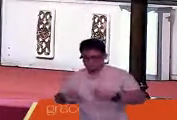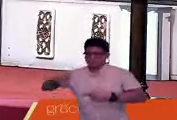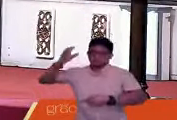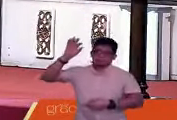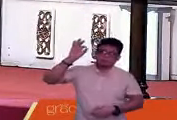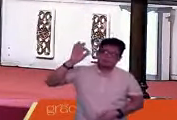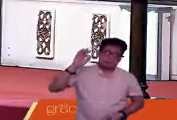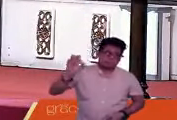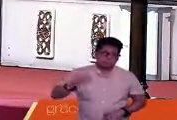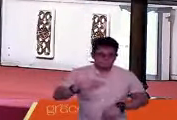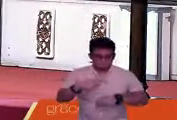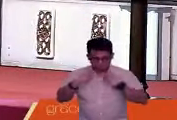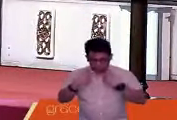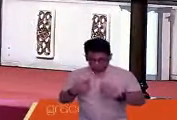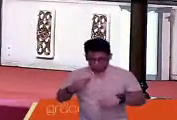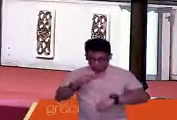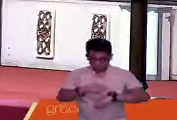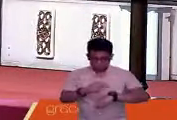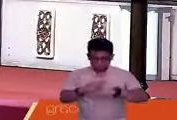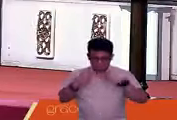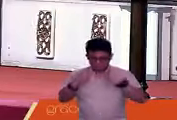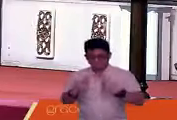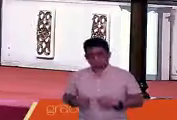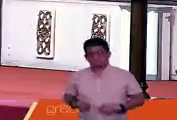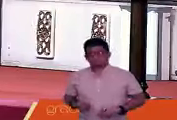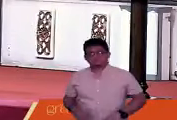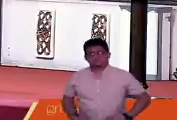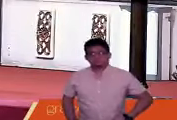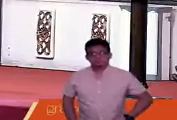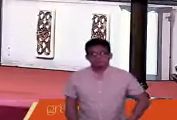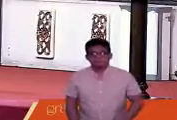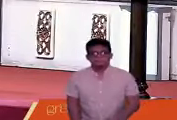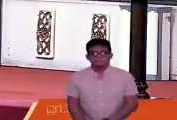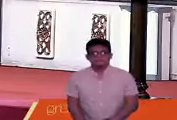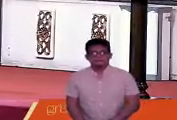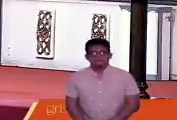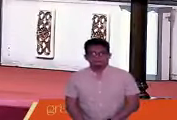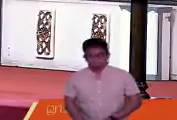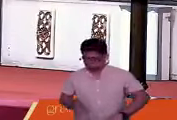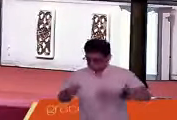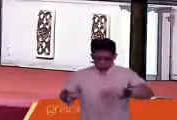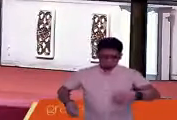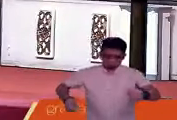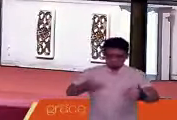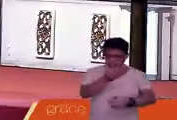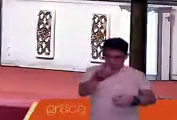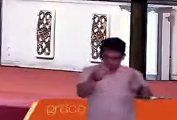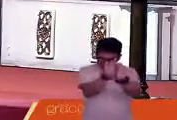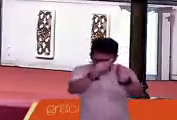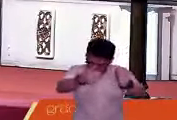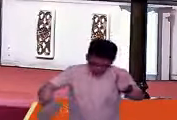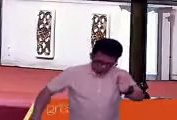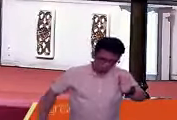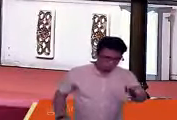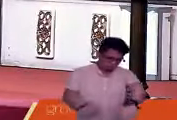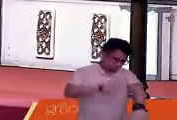ang nagwali during that time nga ni ako diri kay mga kaigsoonan, kung backslider mo, labaw pa ko.